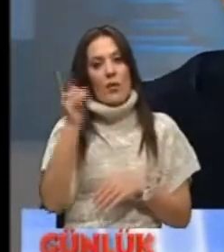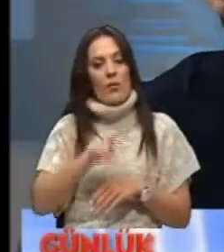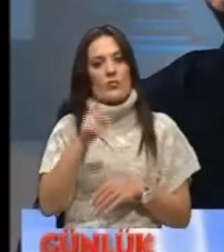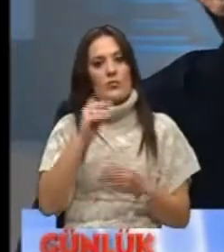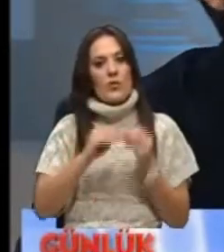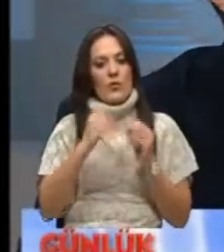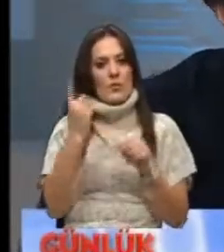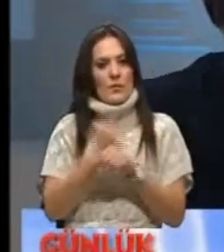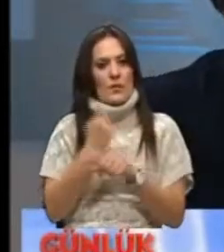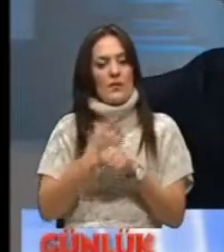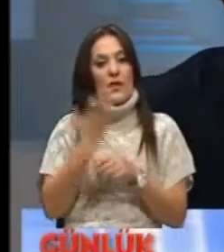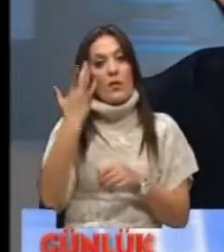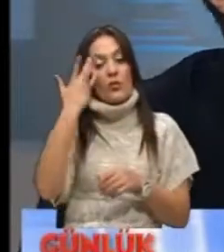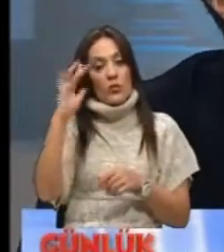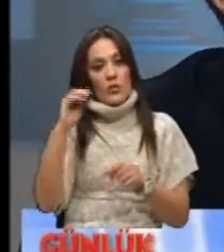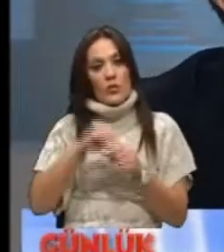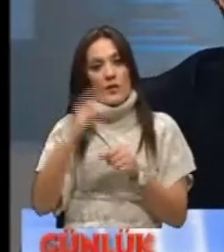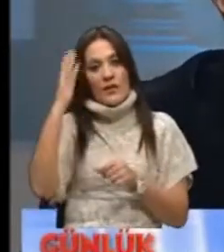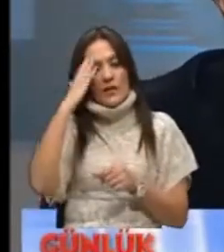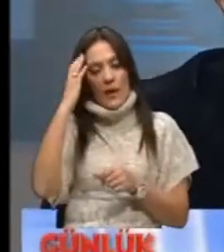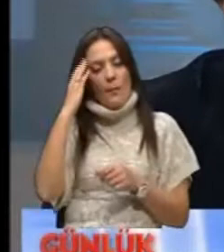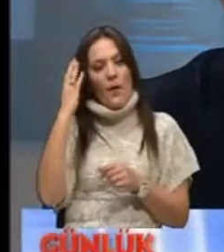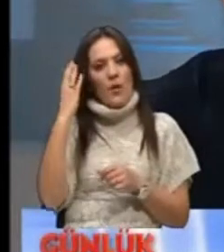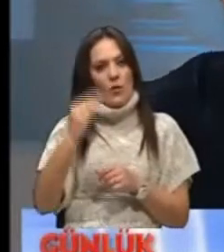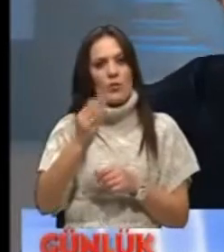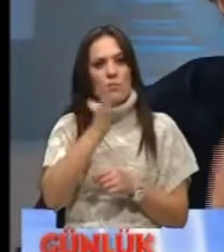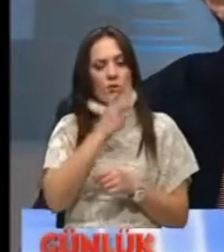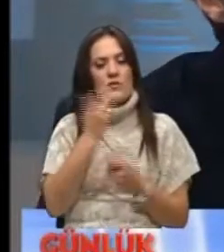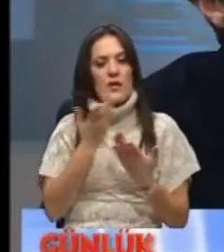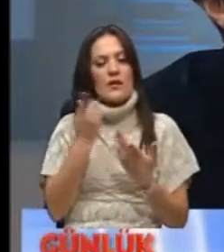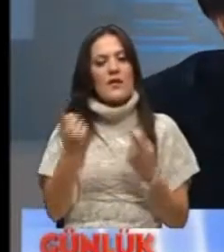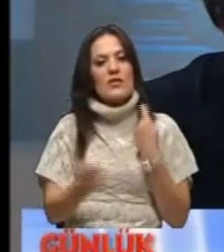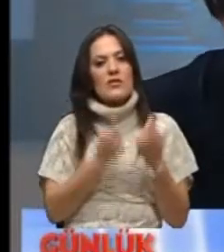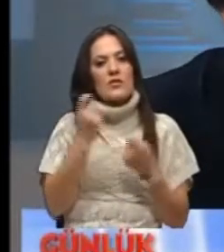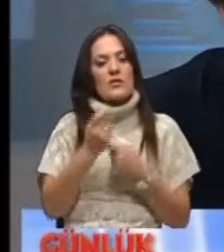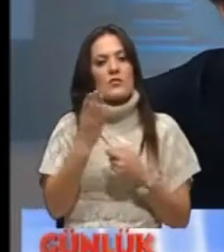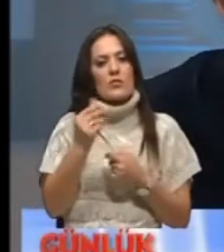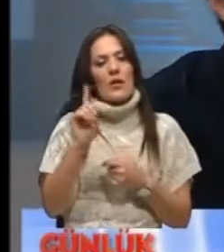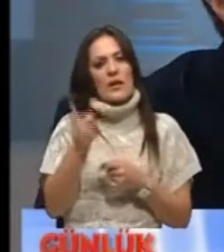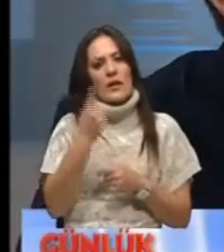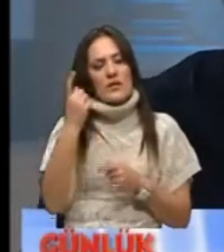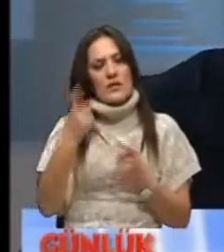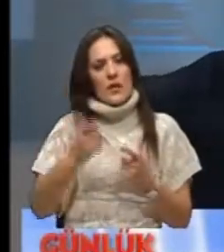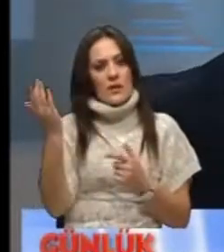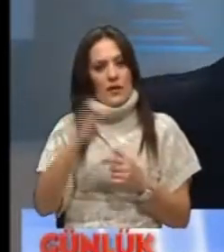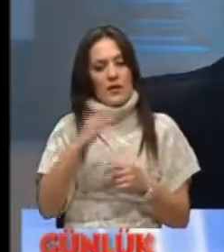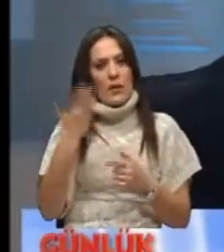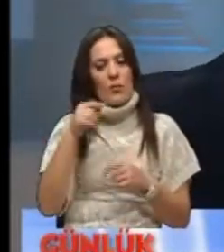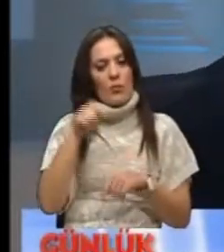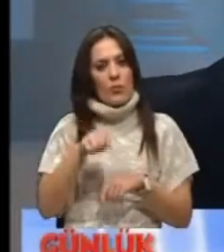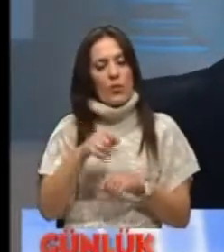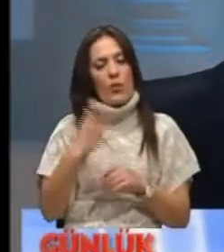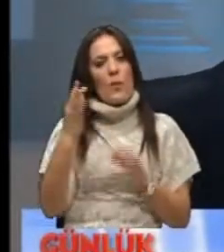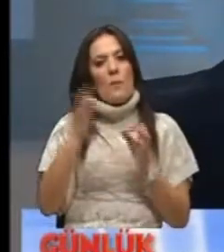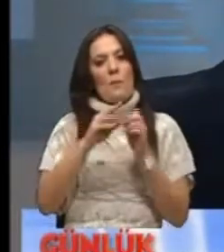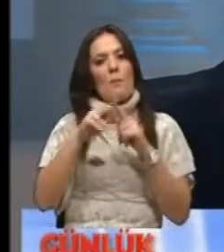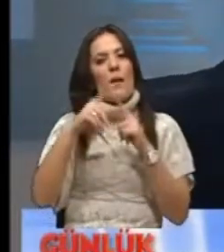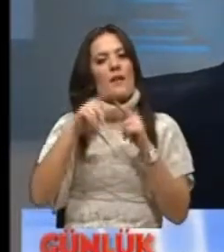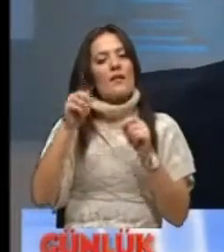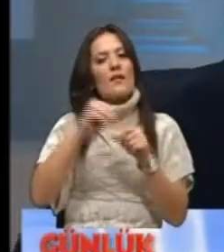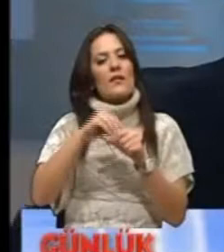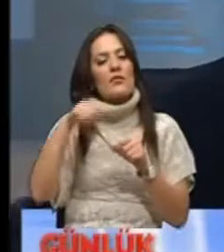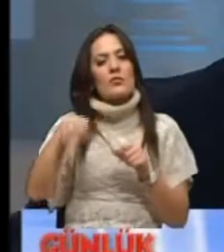problemlerden bir tanesi. Ve kültürel temelini olduğunu biliyoruz. İşi zaten ilginç hale getiren bu. Batı'da çok rastlanan